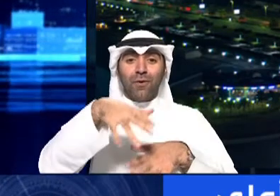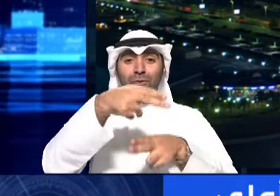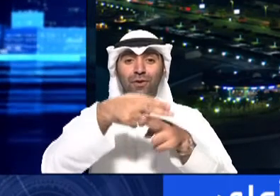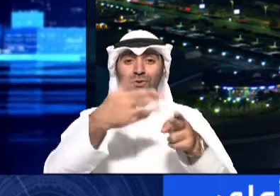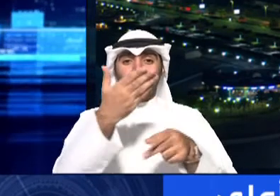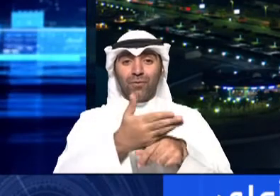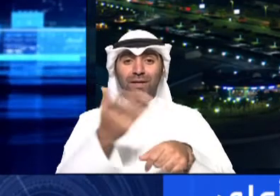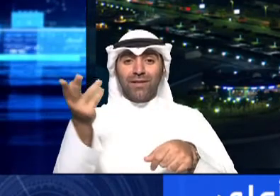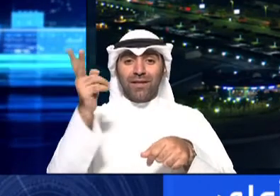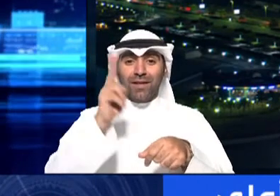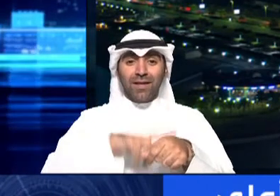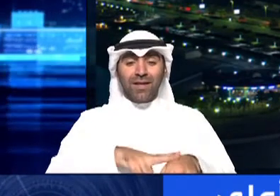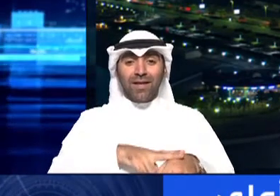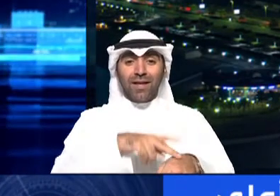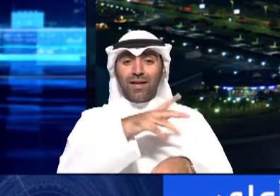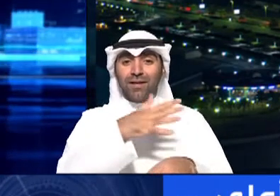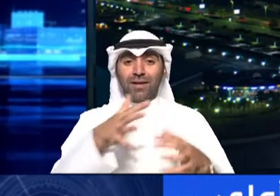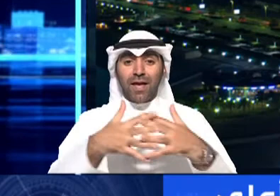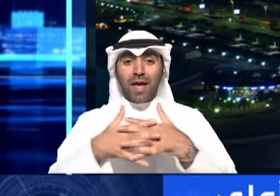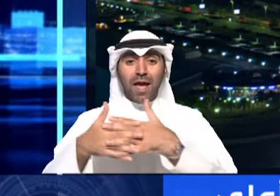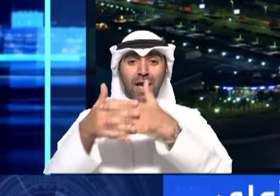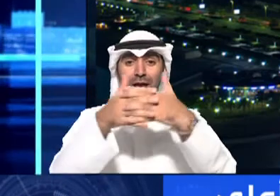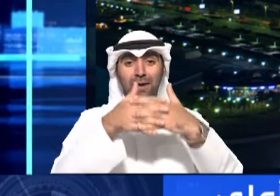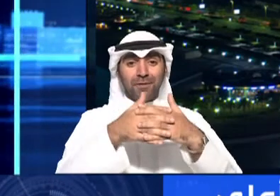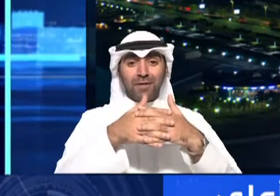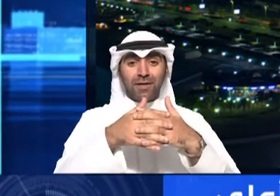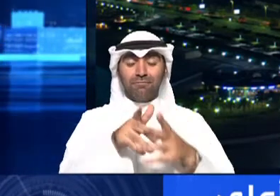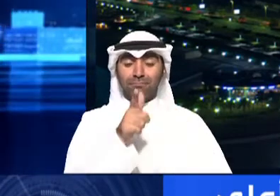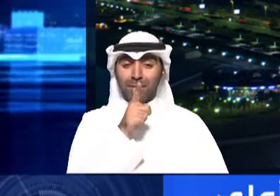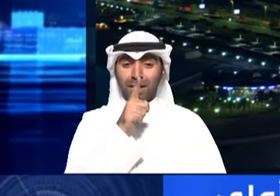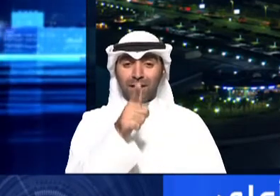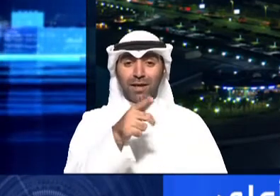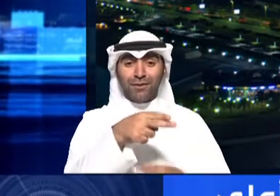الأدوار الكويتية في حفظ استقرار المنطقة وحفظ